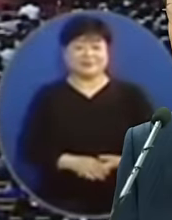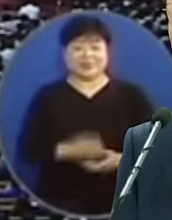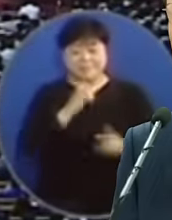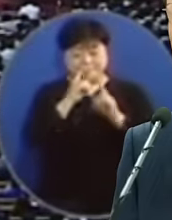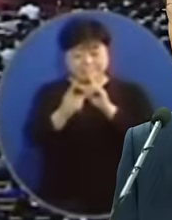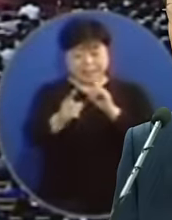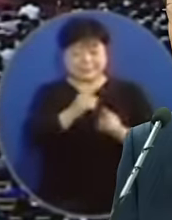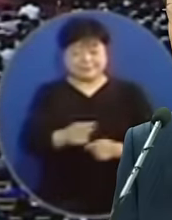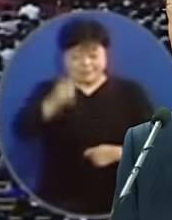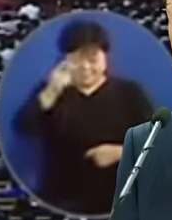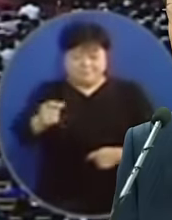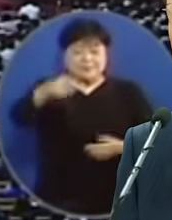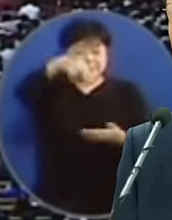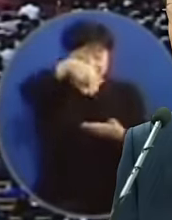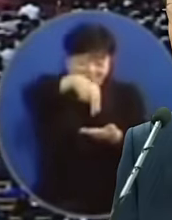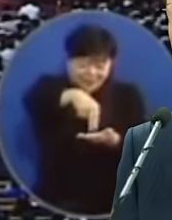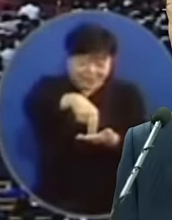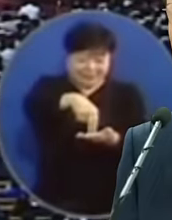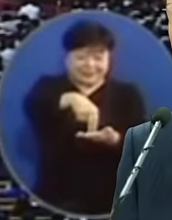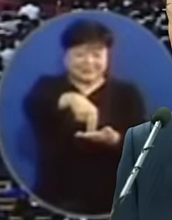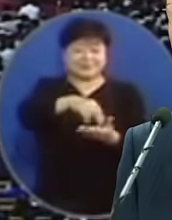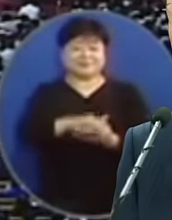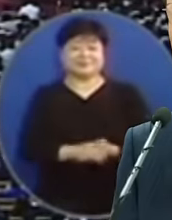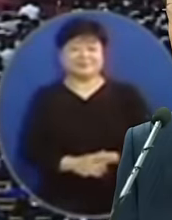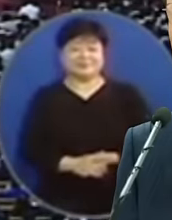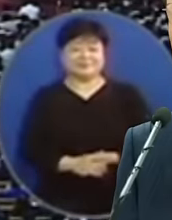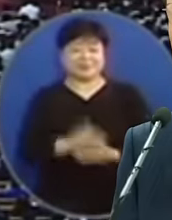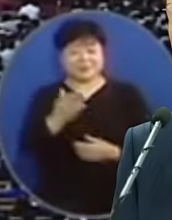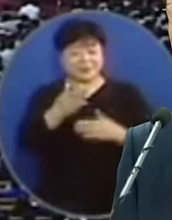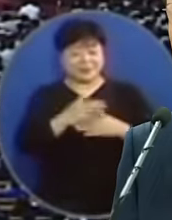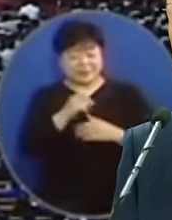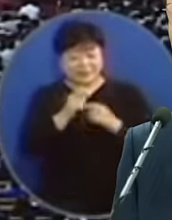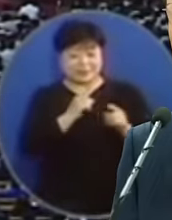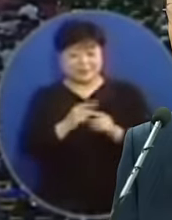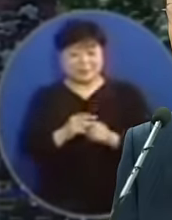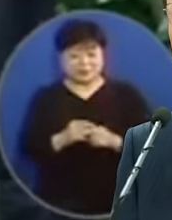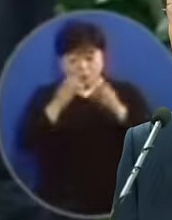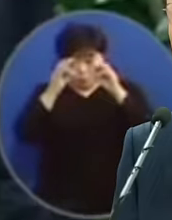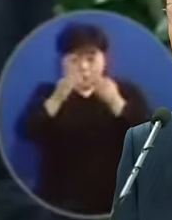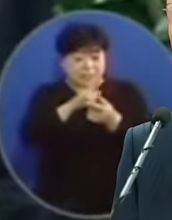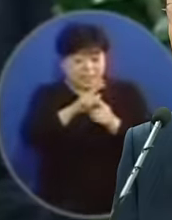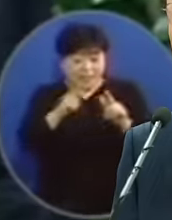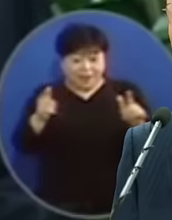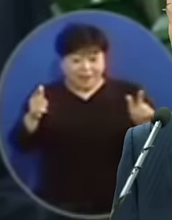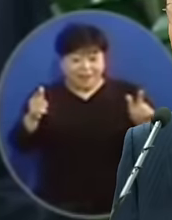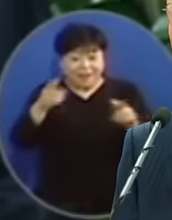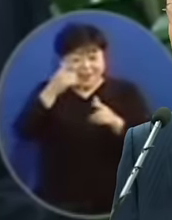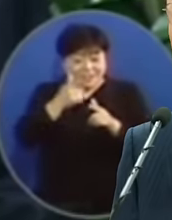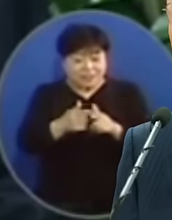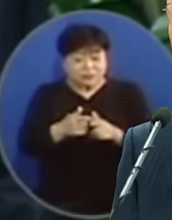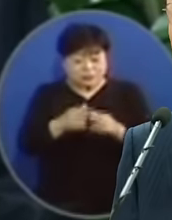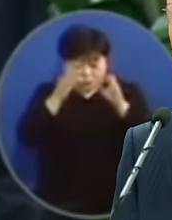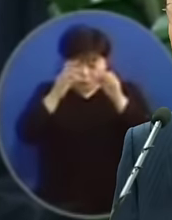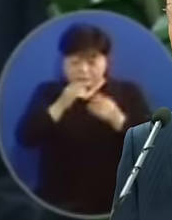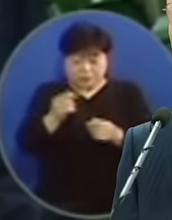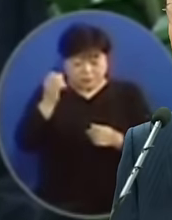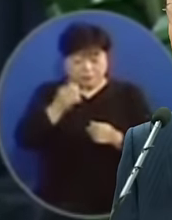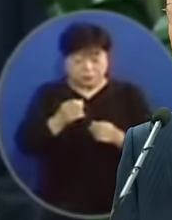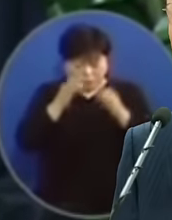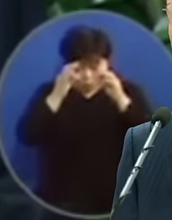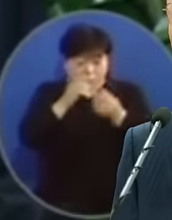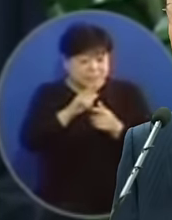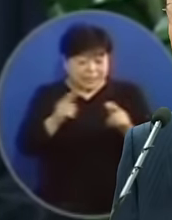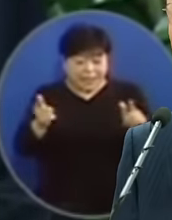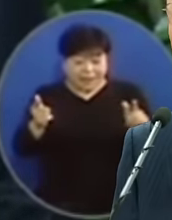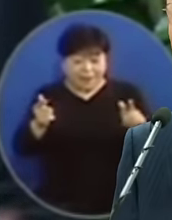말씀에 굳건히 있어야 되는 것입니다. 여러분과 내가 하나님 눈에 안 보이지 않아요? 예수님 눈에 안 보이고 성령님 눈에 안